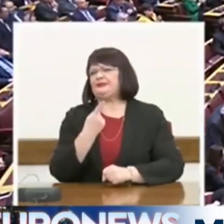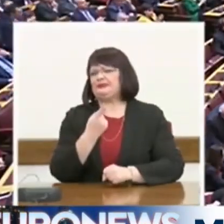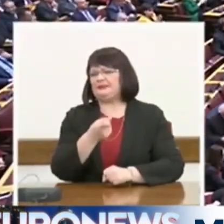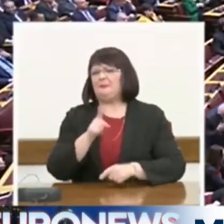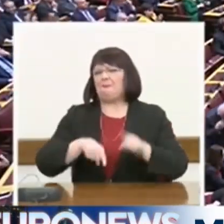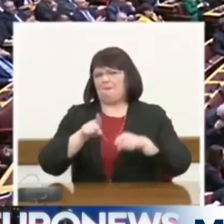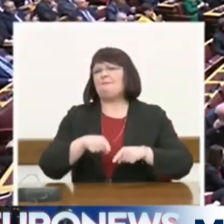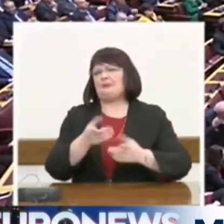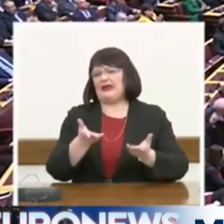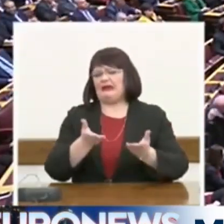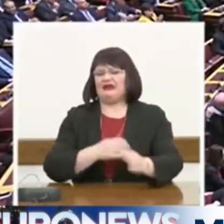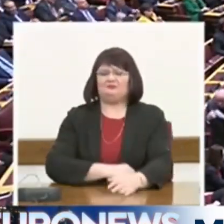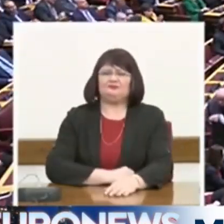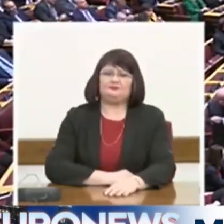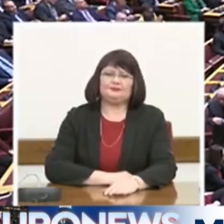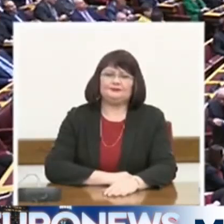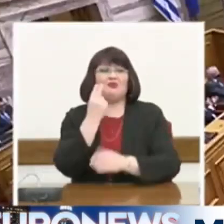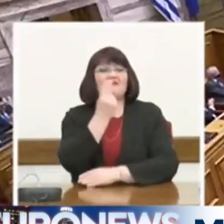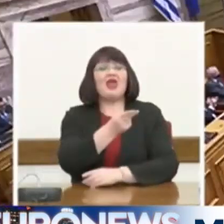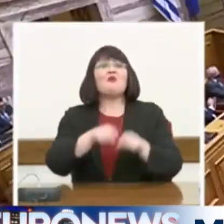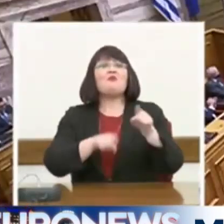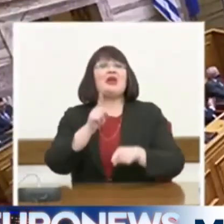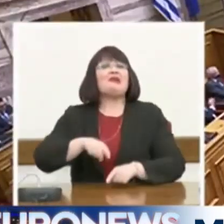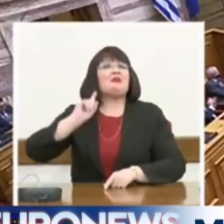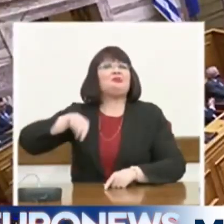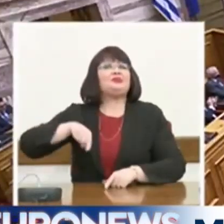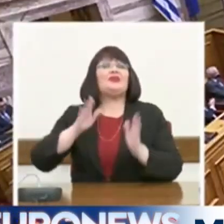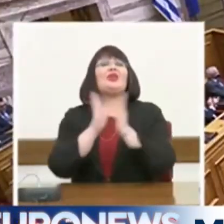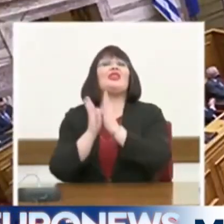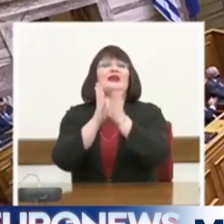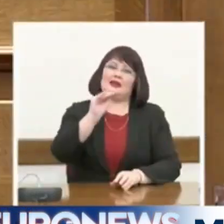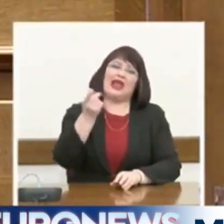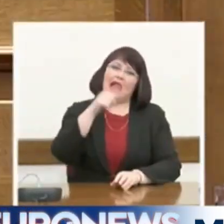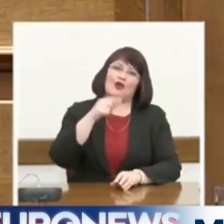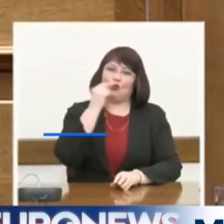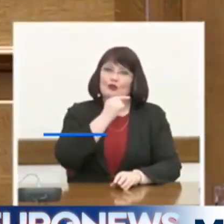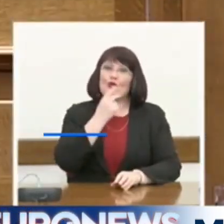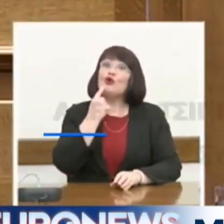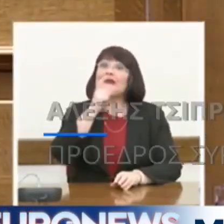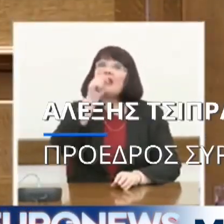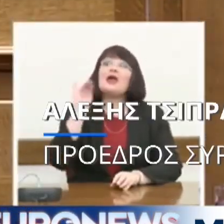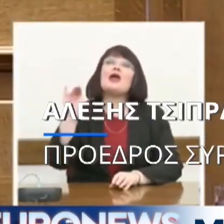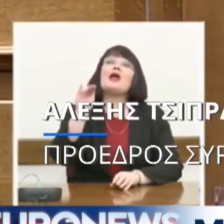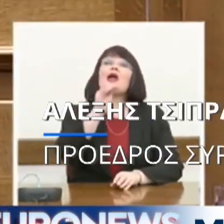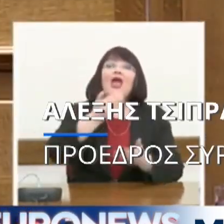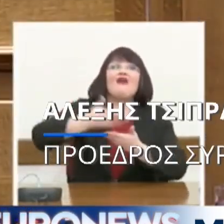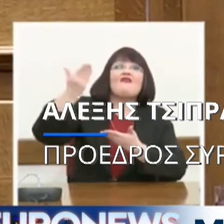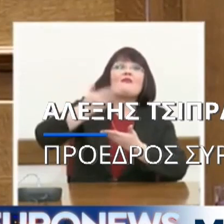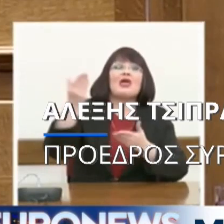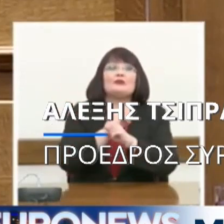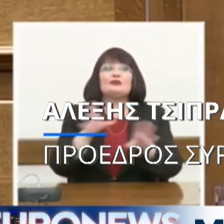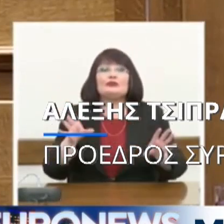nga 300, që ishte edhe numri i deputetëve të pranishëm në sallë. Përpara votimit mes liderëve politik të dy kampeve pati debate të ashpra.